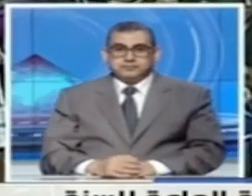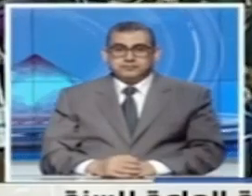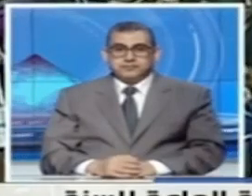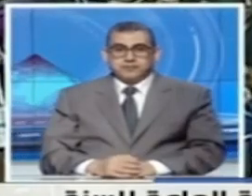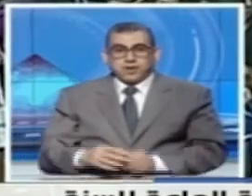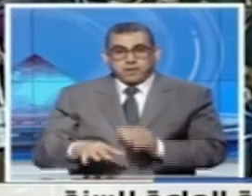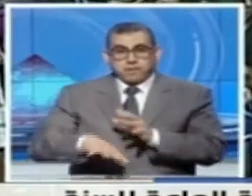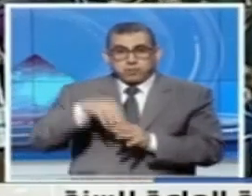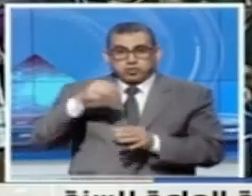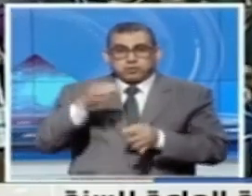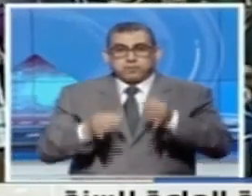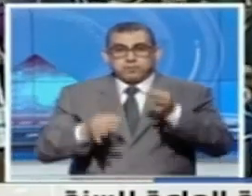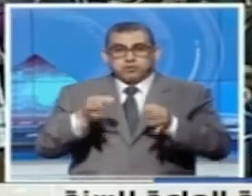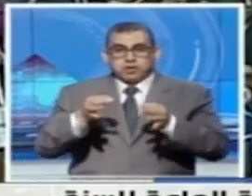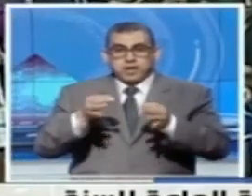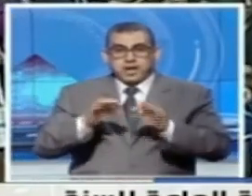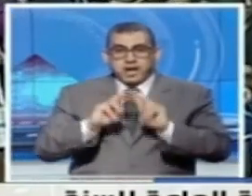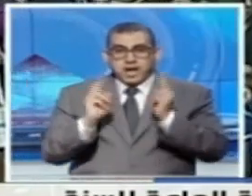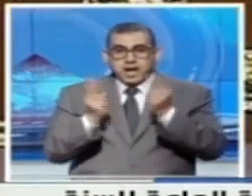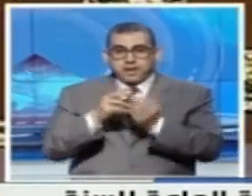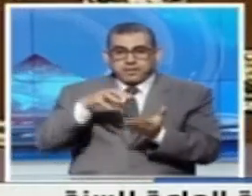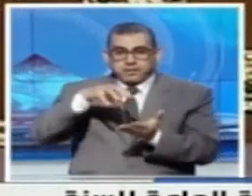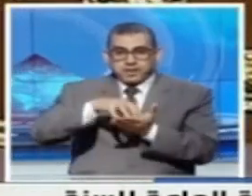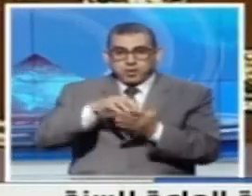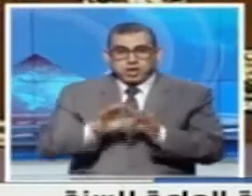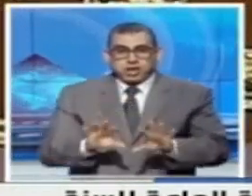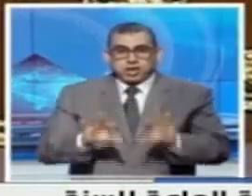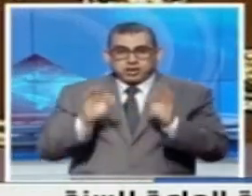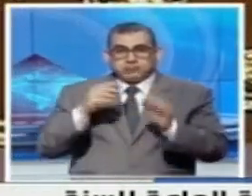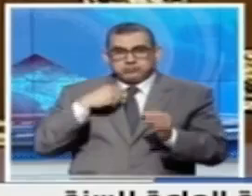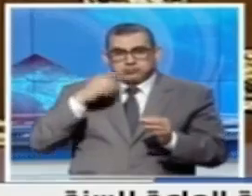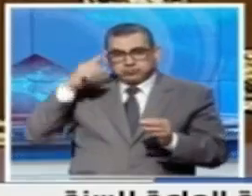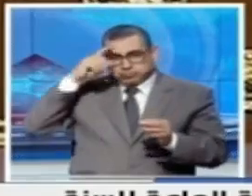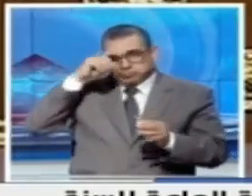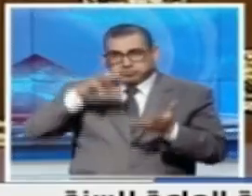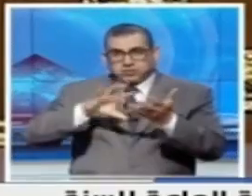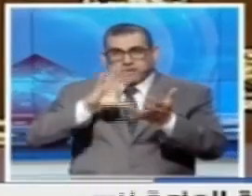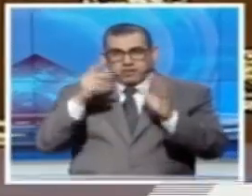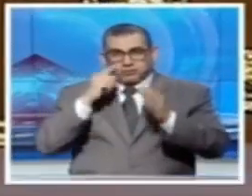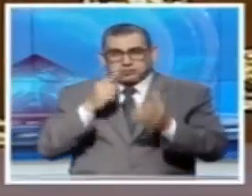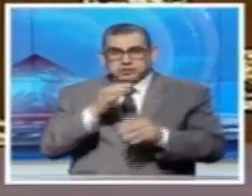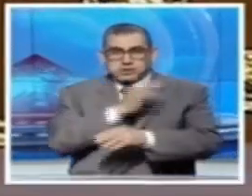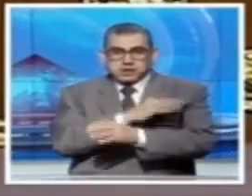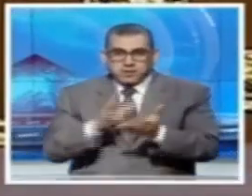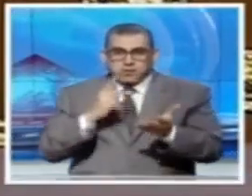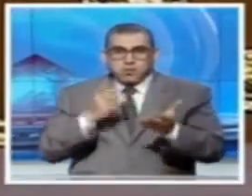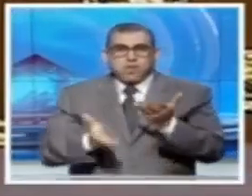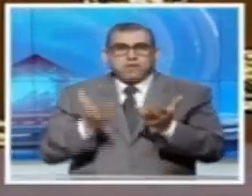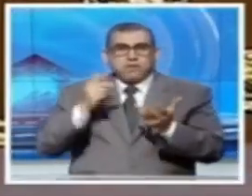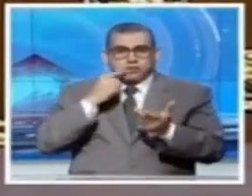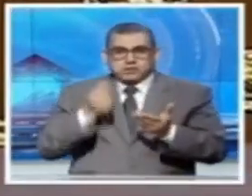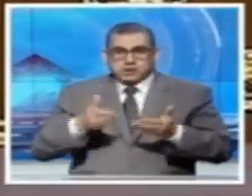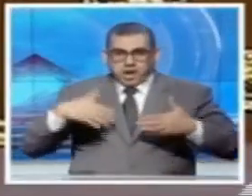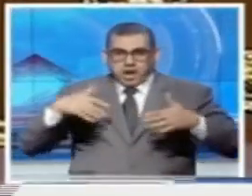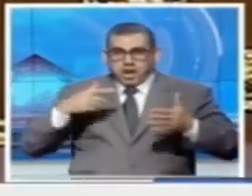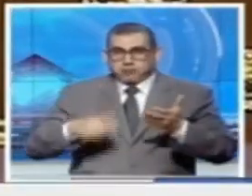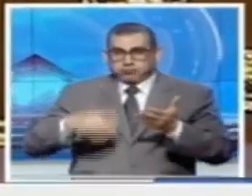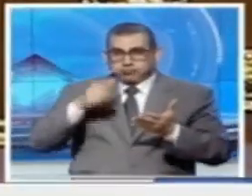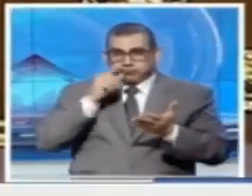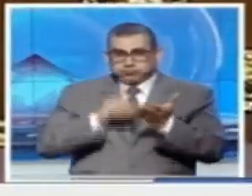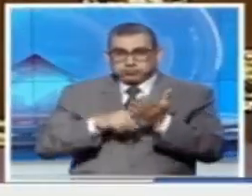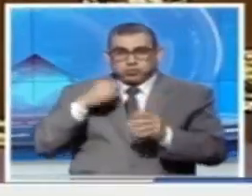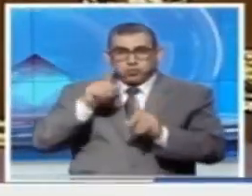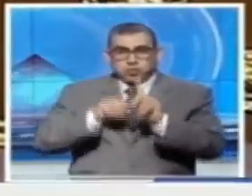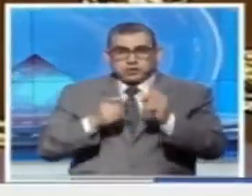مشروع الموازنة العامة للدولة الجديدة يأتي في ظروف إقليمية ودولية استثنائية بكل المقاييس، هذا ما أكده